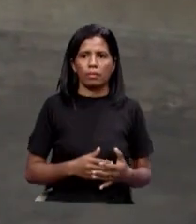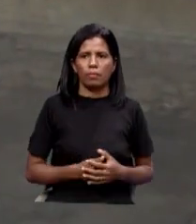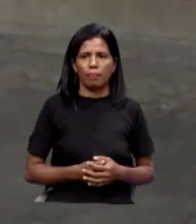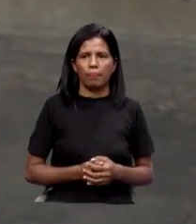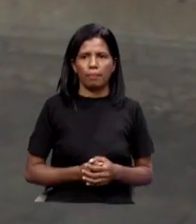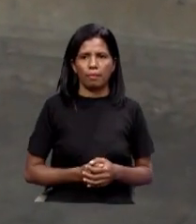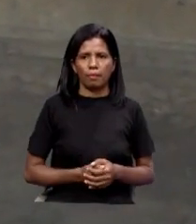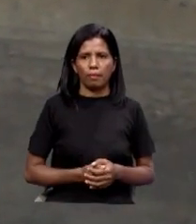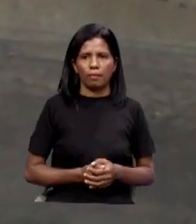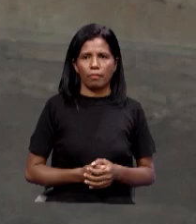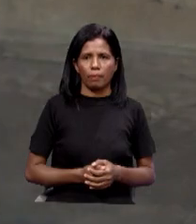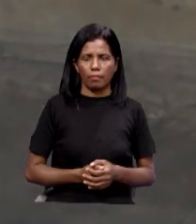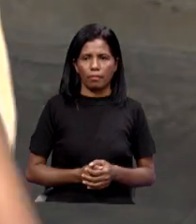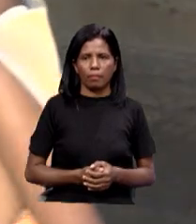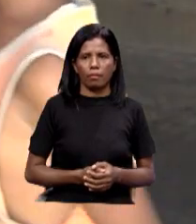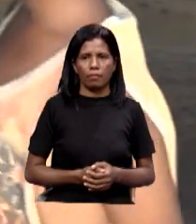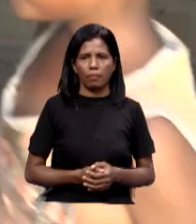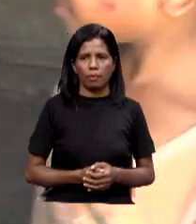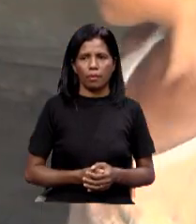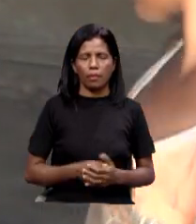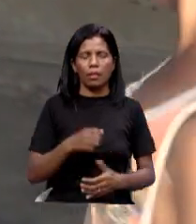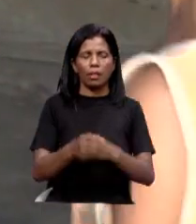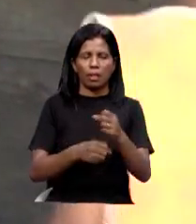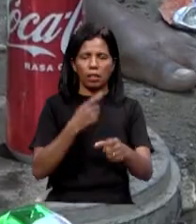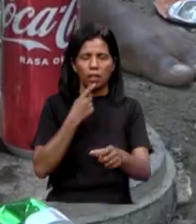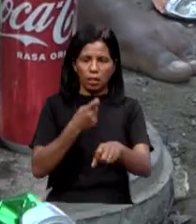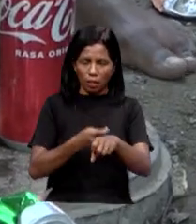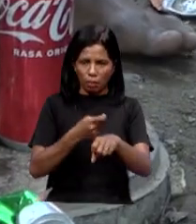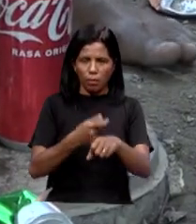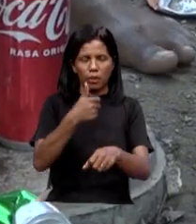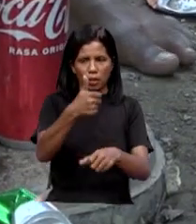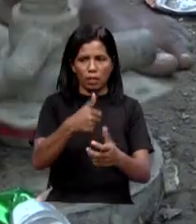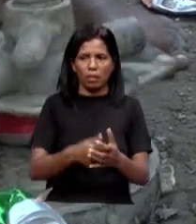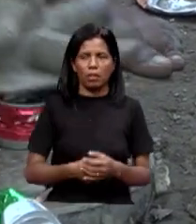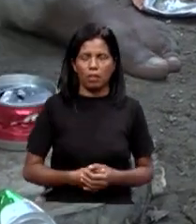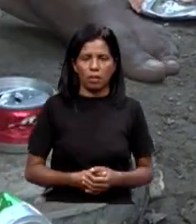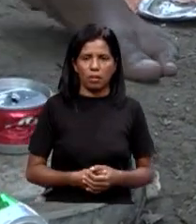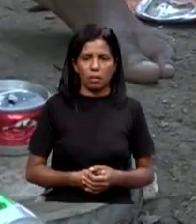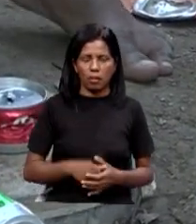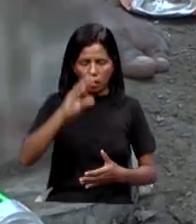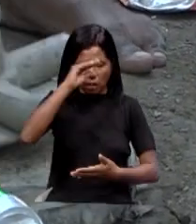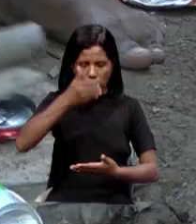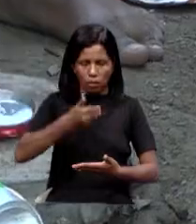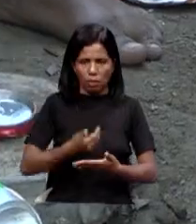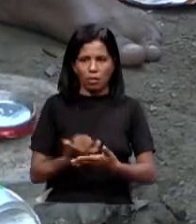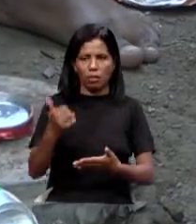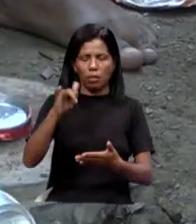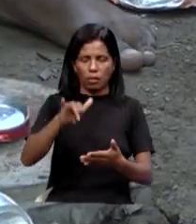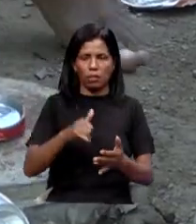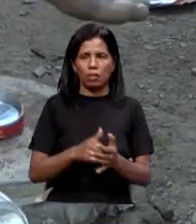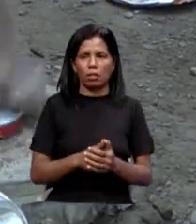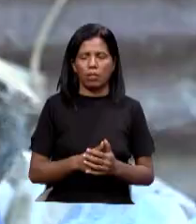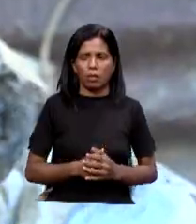Hansa dia kira mai, dia kira hansa. Tetu wan hau wan ini rek sekian nama tetu